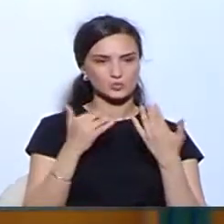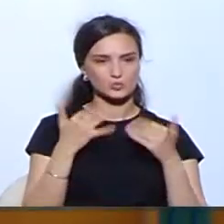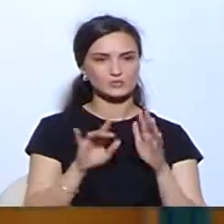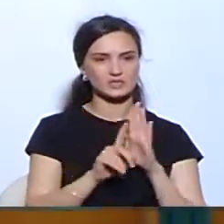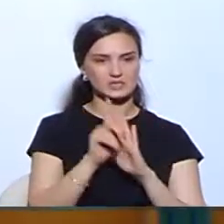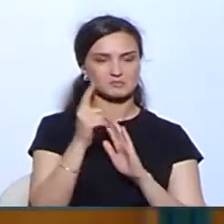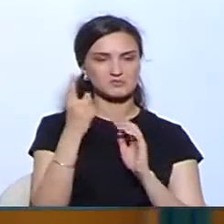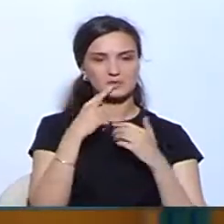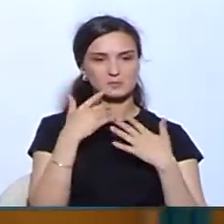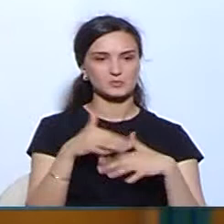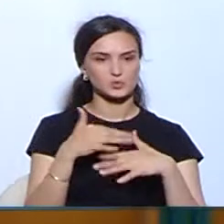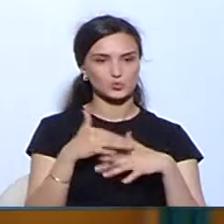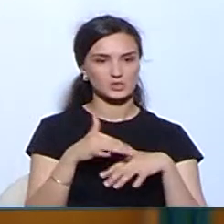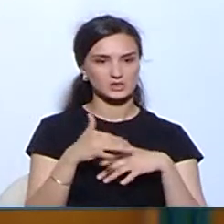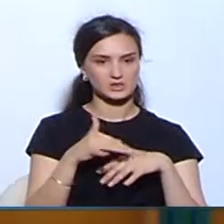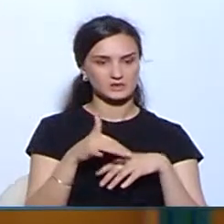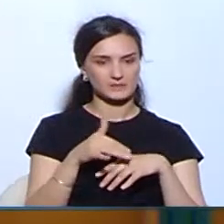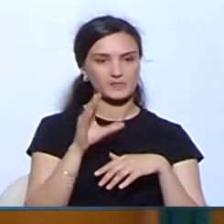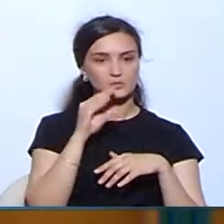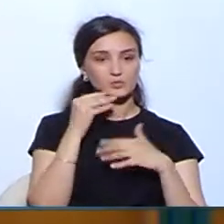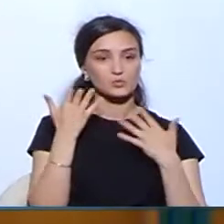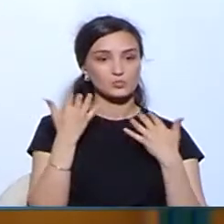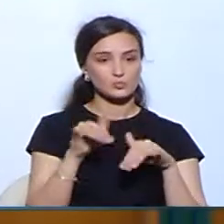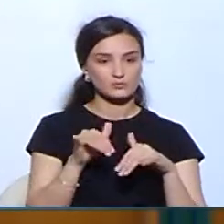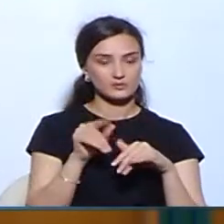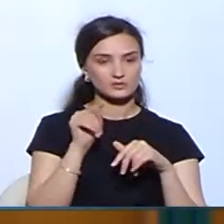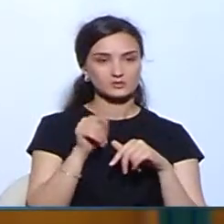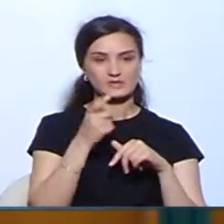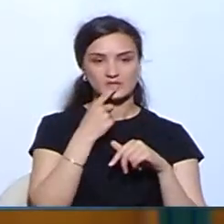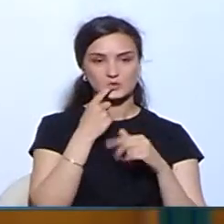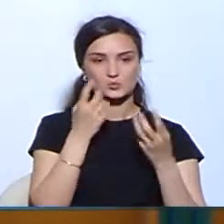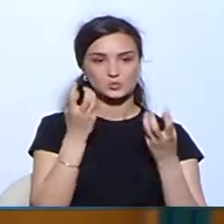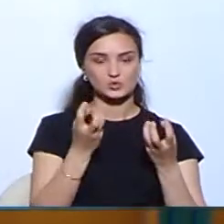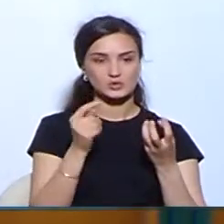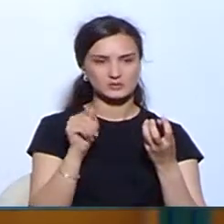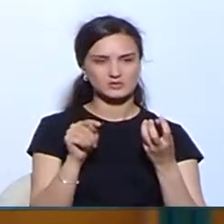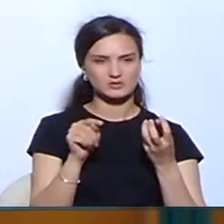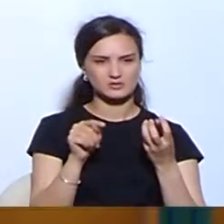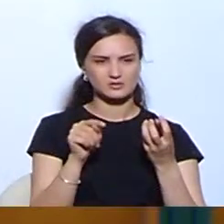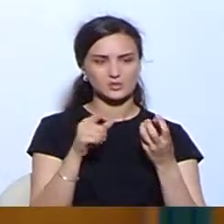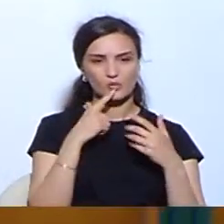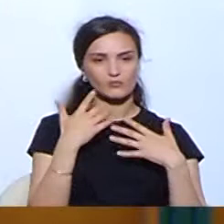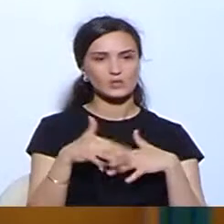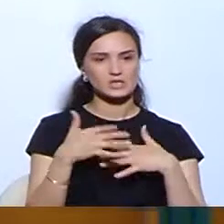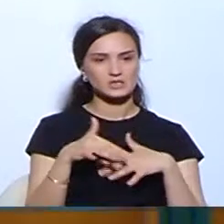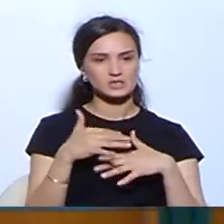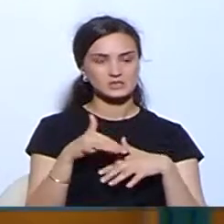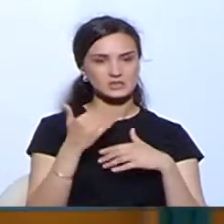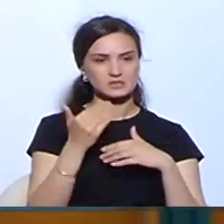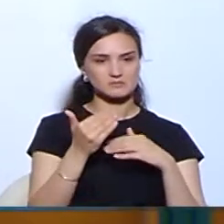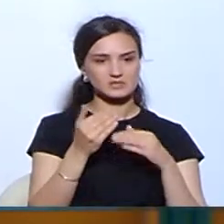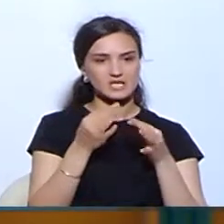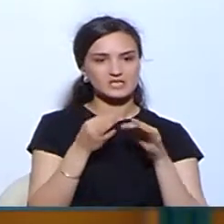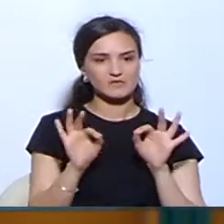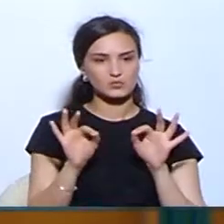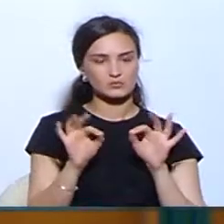ჩამოყალიბდება პირველი მენსტრუალური ციკლი, როდესაც უკვე მასში ხდება კვერცხუჯრედის მომწიფება, ოვულაციის გზით ხდება მისი